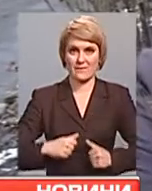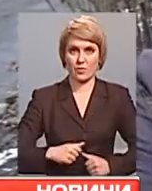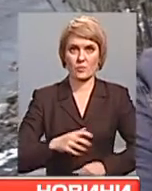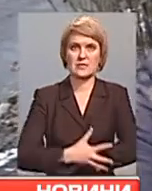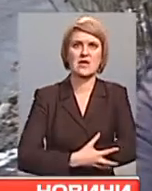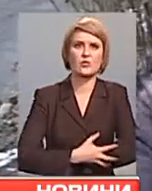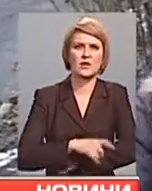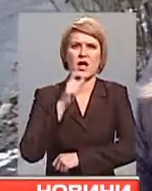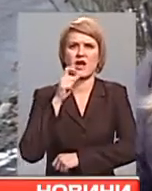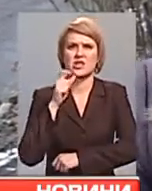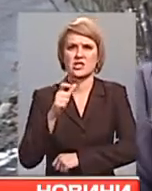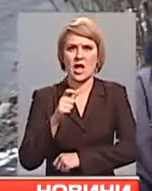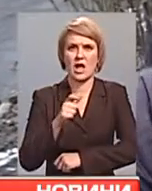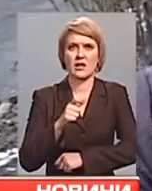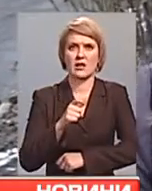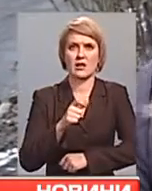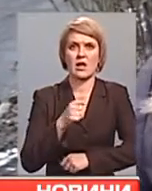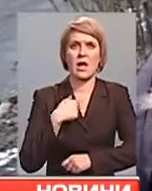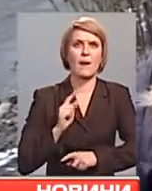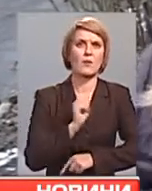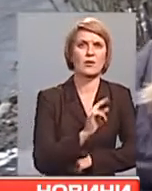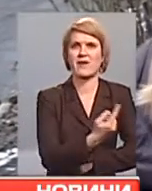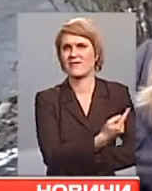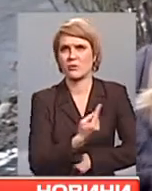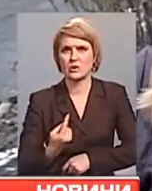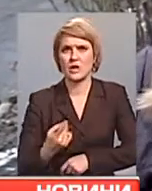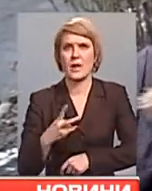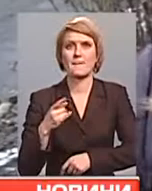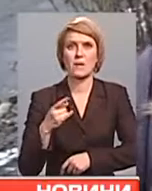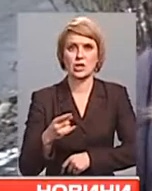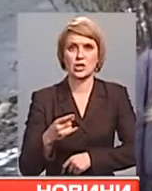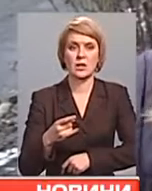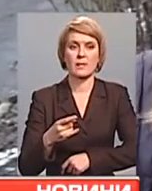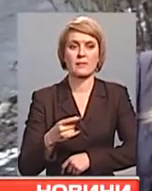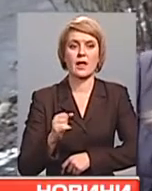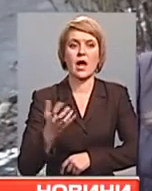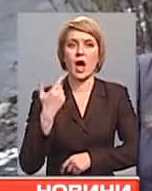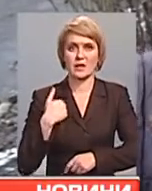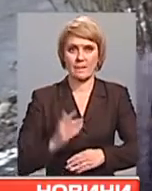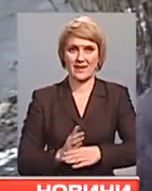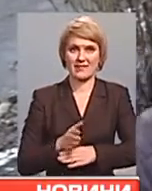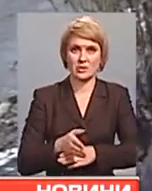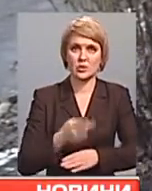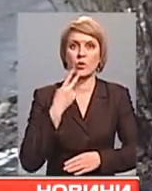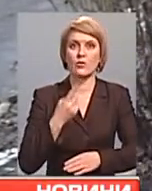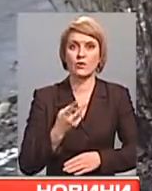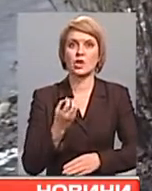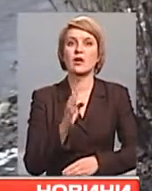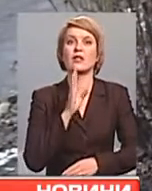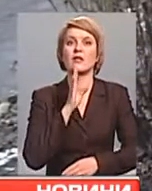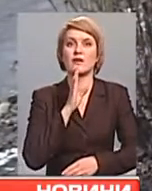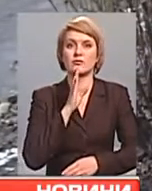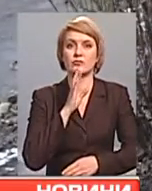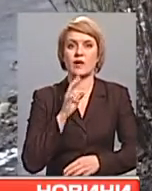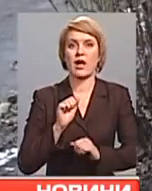і кричав. Сюди ж, по вагоні, я сюди побіжав, потім назад к машині, а потім вже, коли ми вийшли, побачили, що там ще дівчинка була